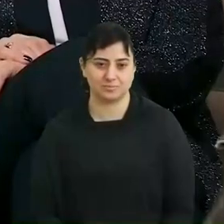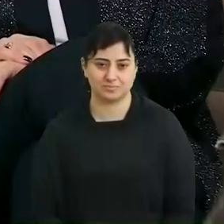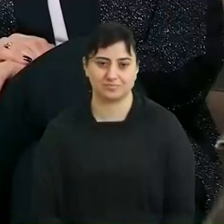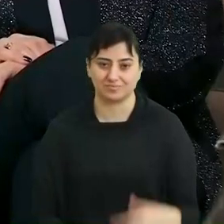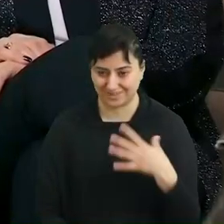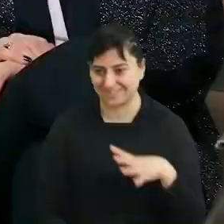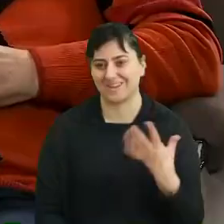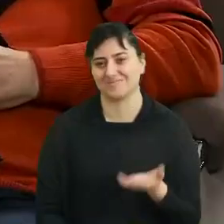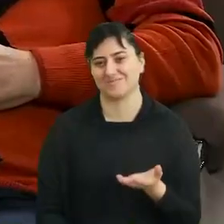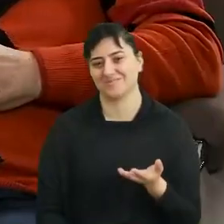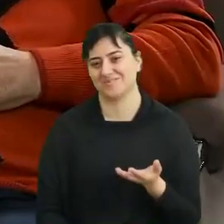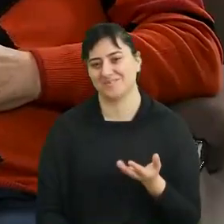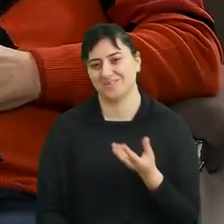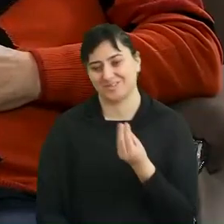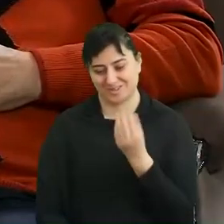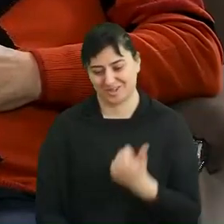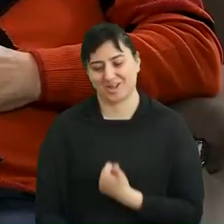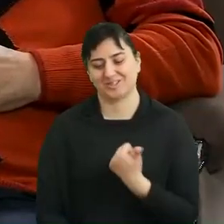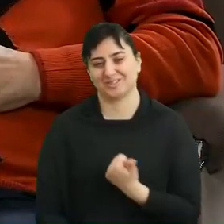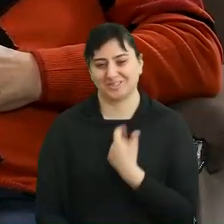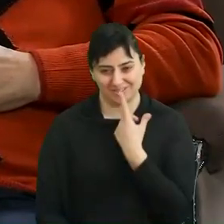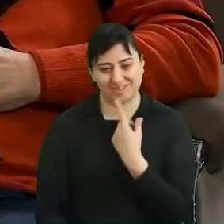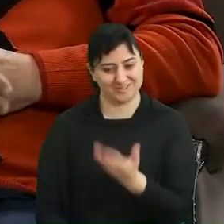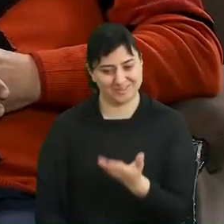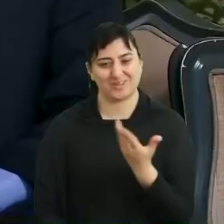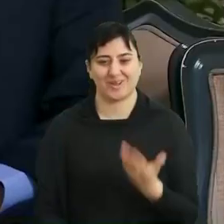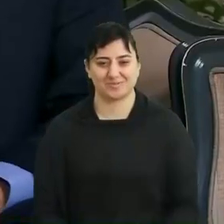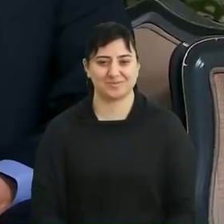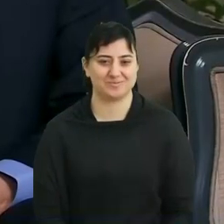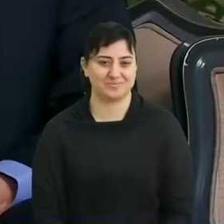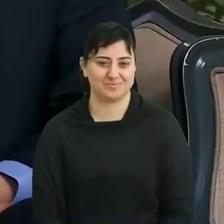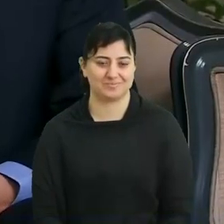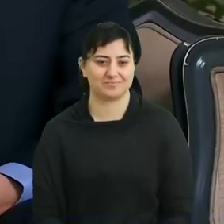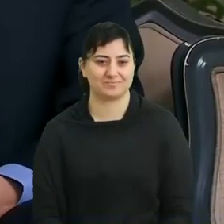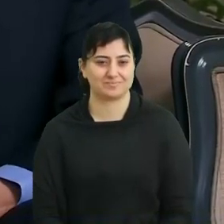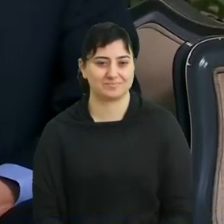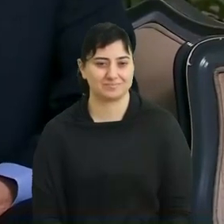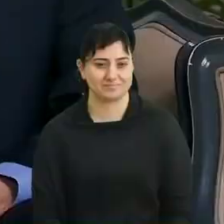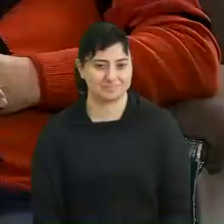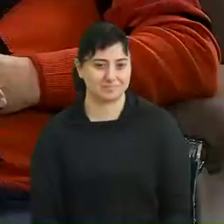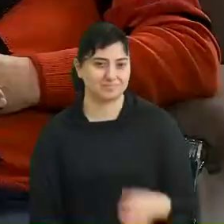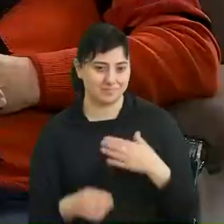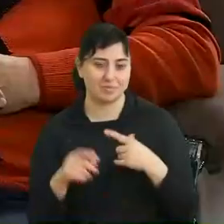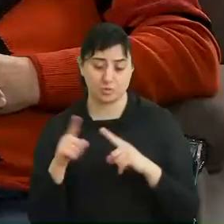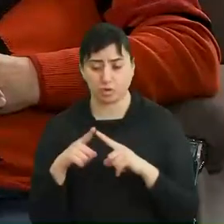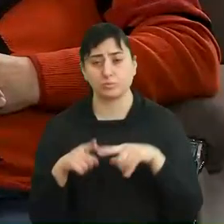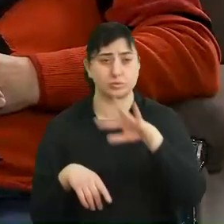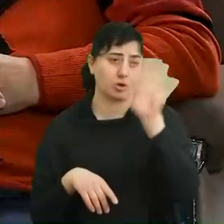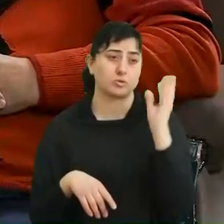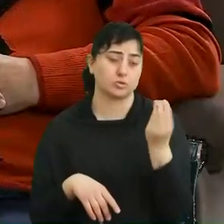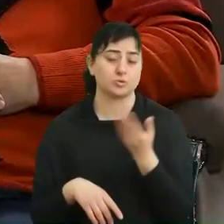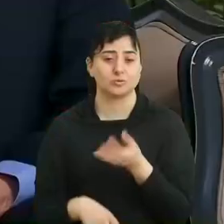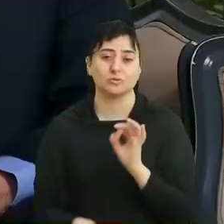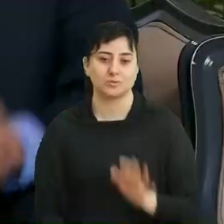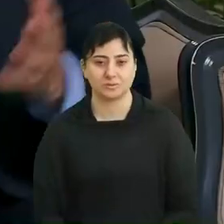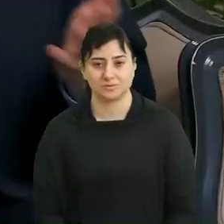Tabii isterler canım. Öyle yakışıklıyı görüp de kim çalışmak istemez? Tabii. Benim torunumdan daha güzelini mi